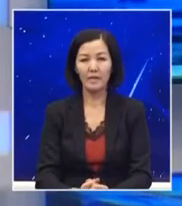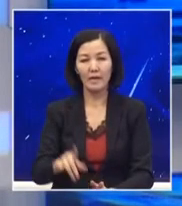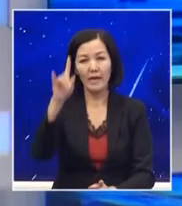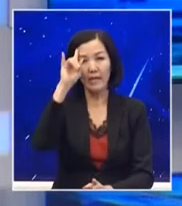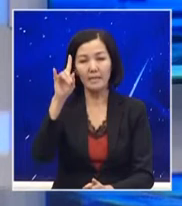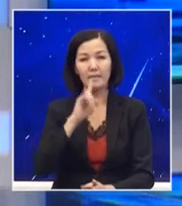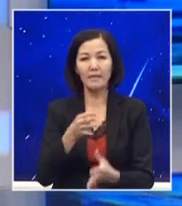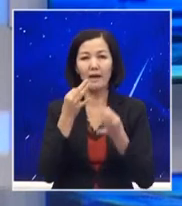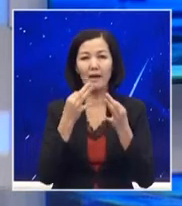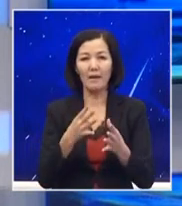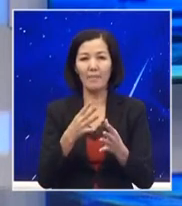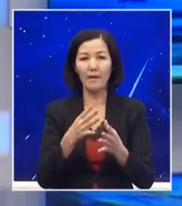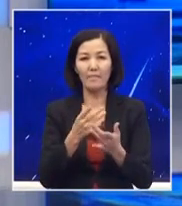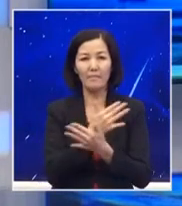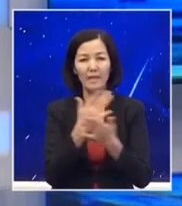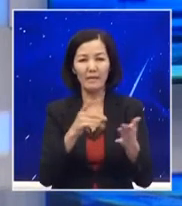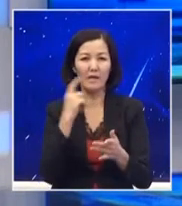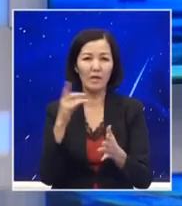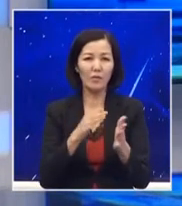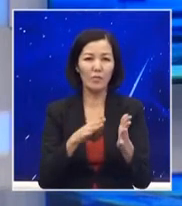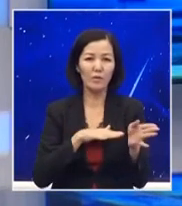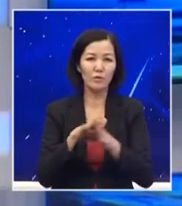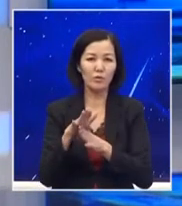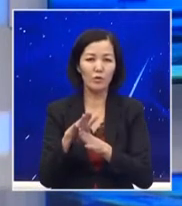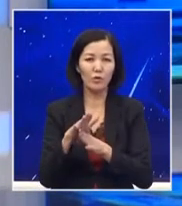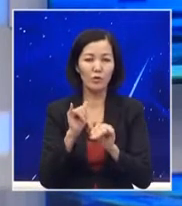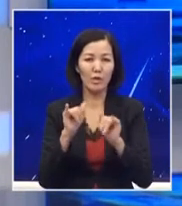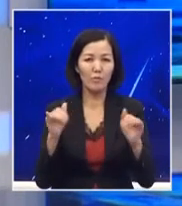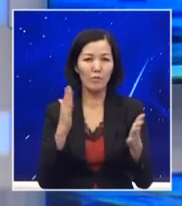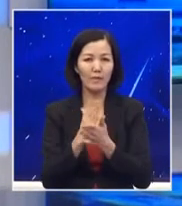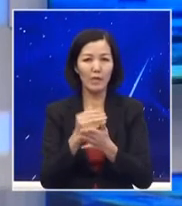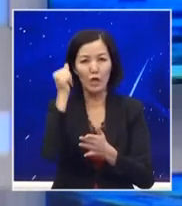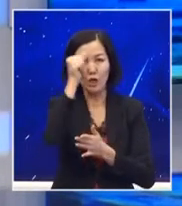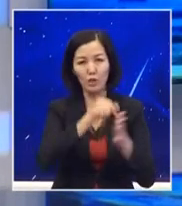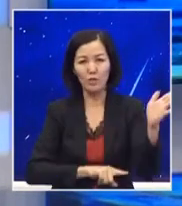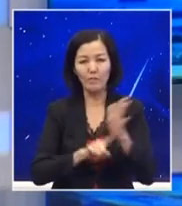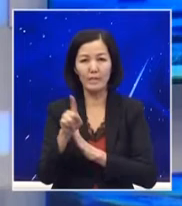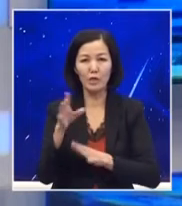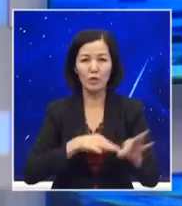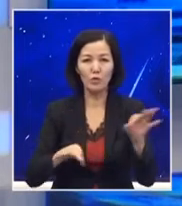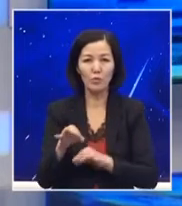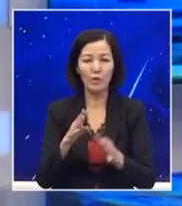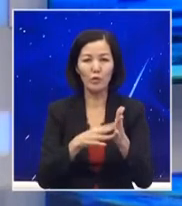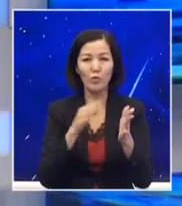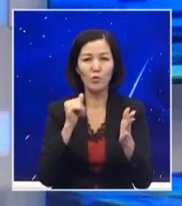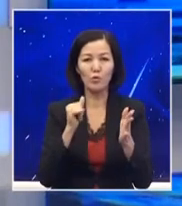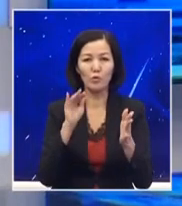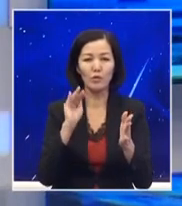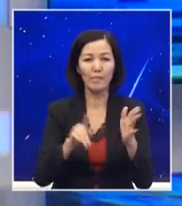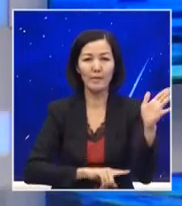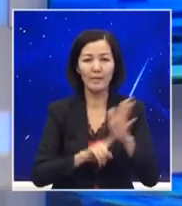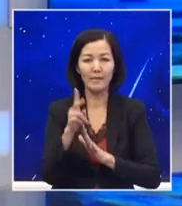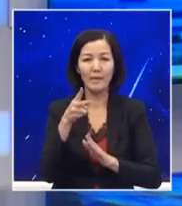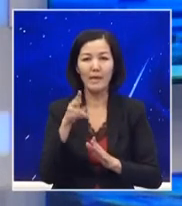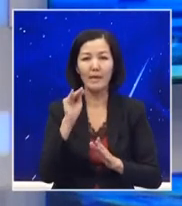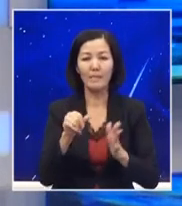Елімізде қарапайым заттар экономикасын жүзеге асыру қарқын артқан. Жыл басынан жобалар саны 900-ден 2600-ге жетіпті.